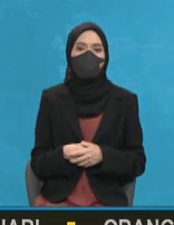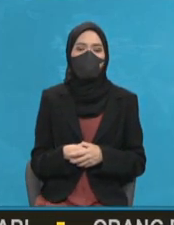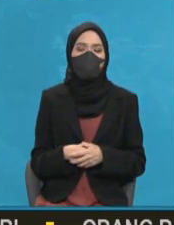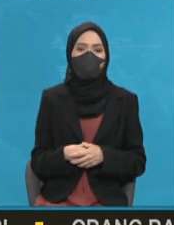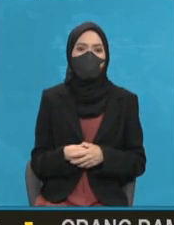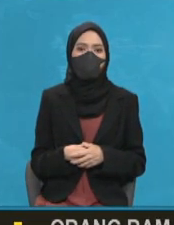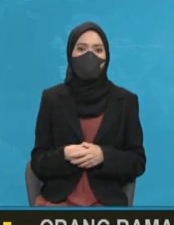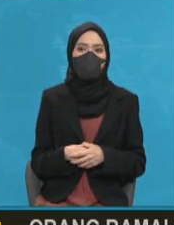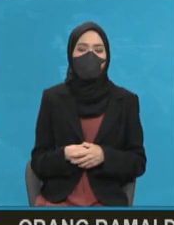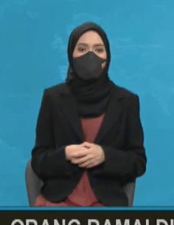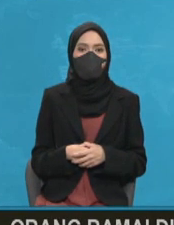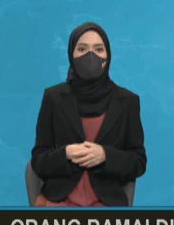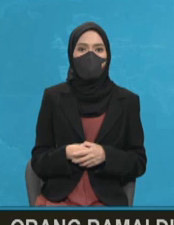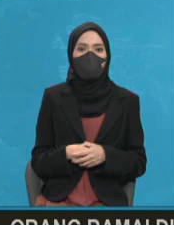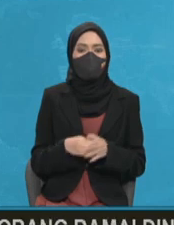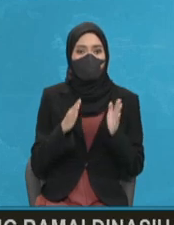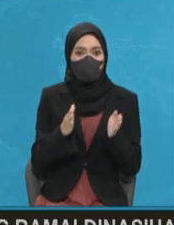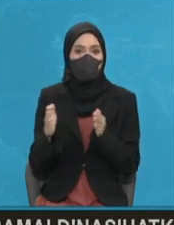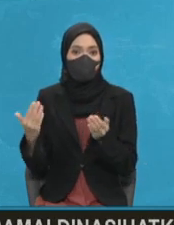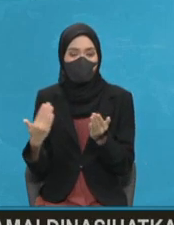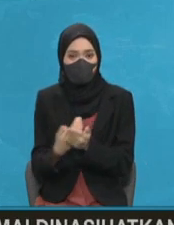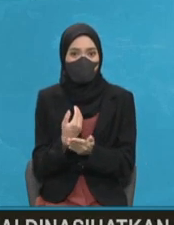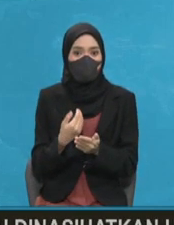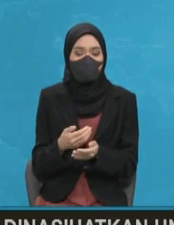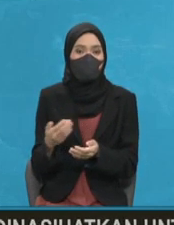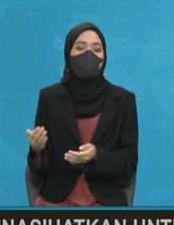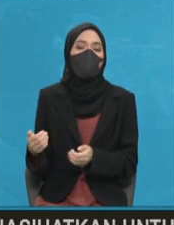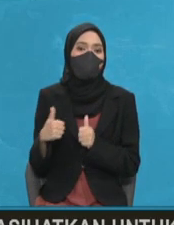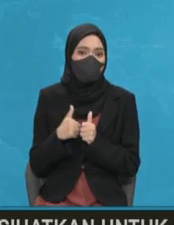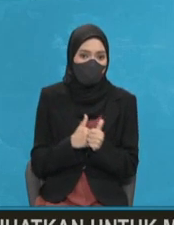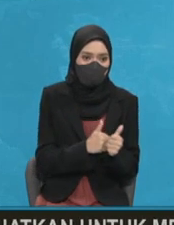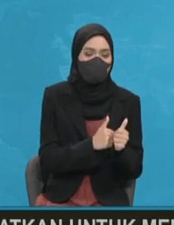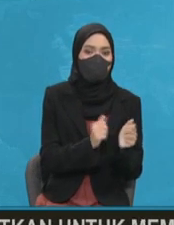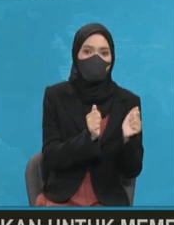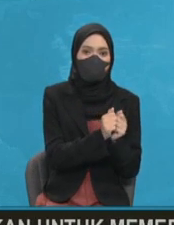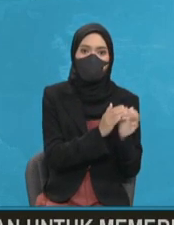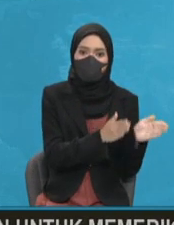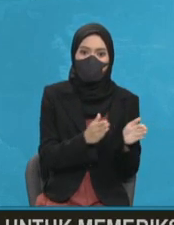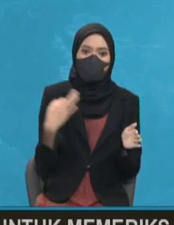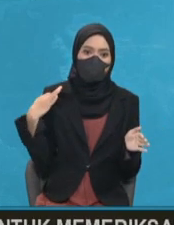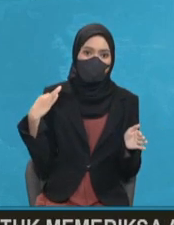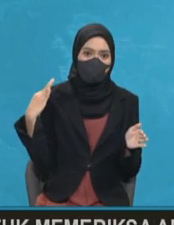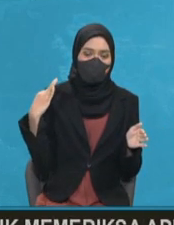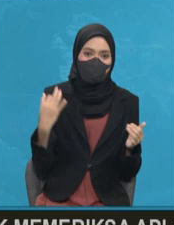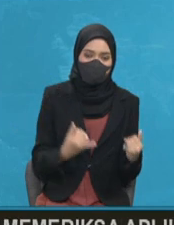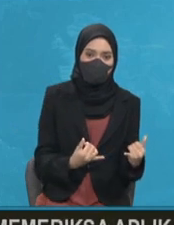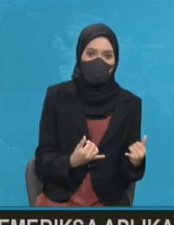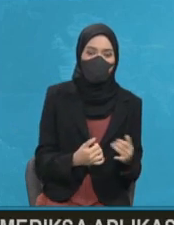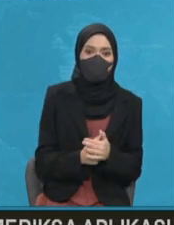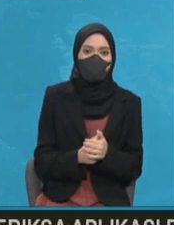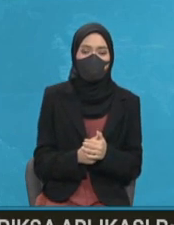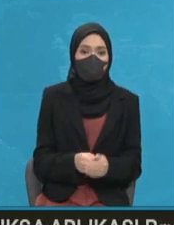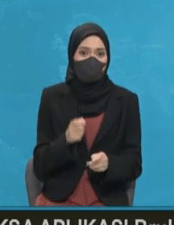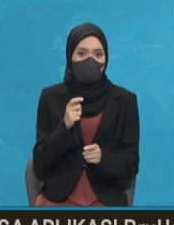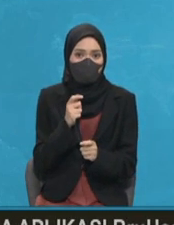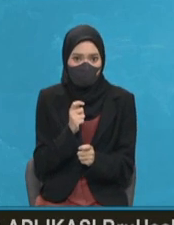Hai mereka yang baru Ani juga akan kami gending Kan dengan sukarelawan yang sedia ada bagi memastikan tugas yang